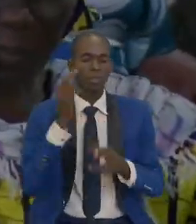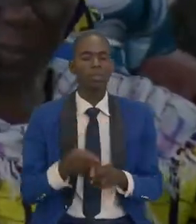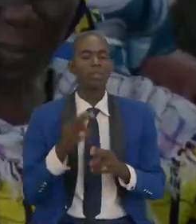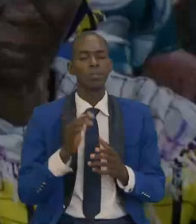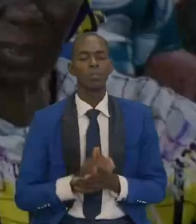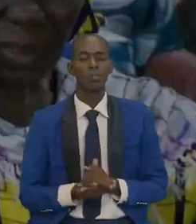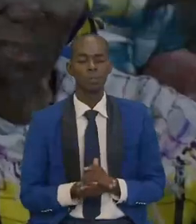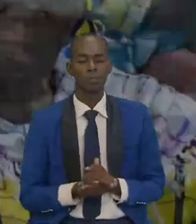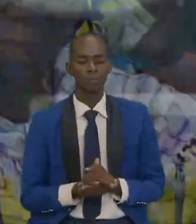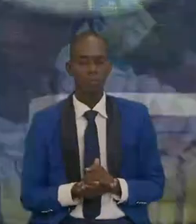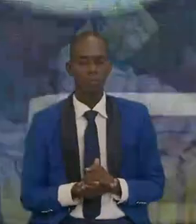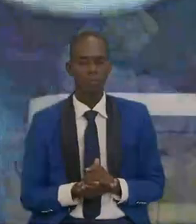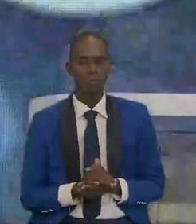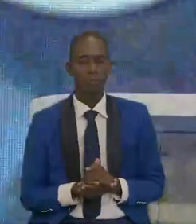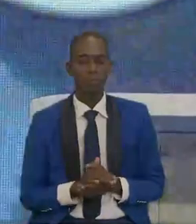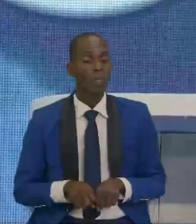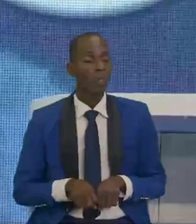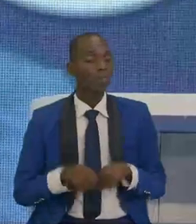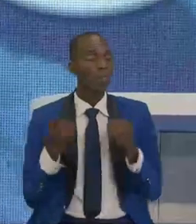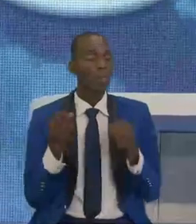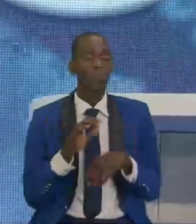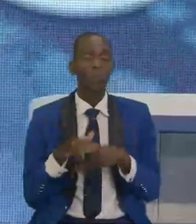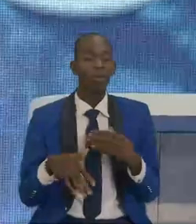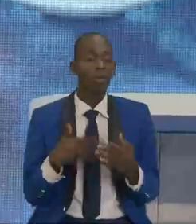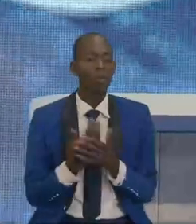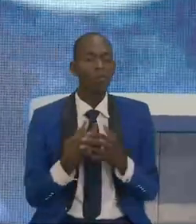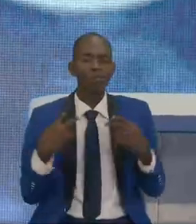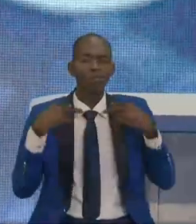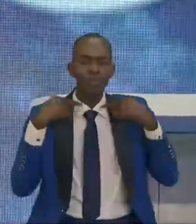Délivre les opprimés maintenant.